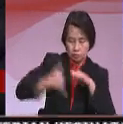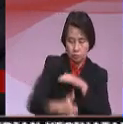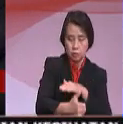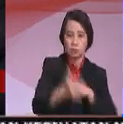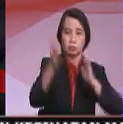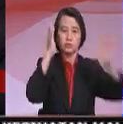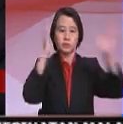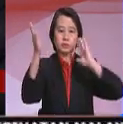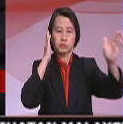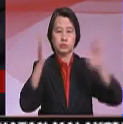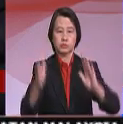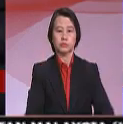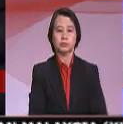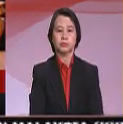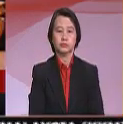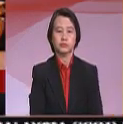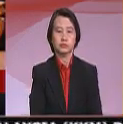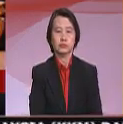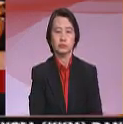Malaysia.